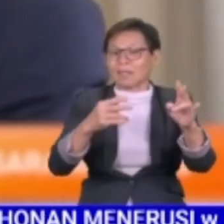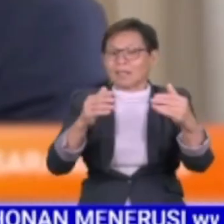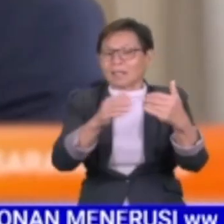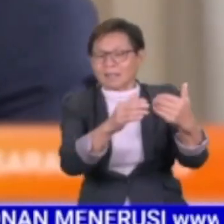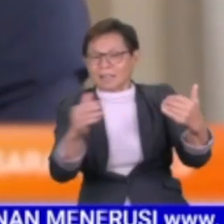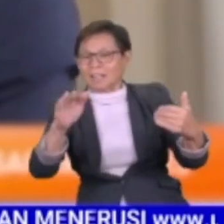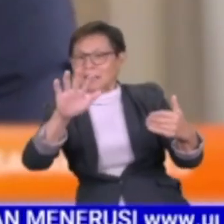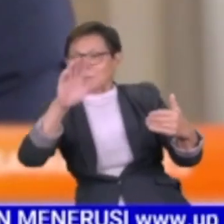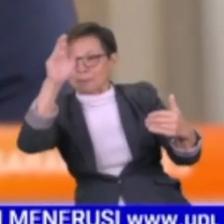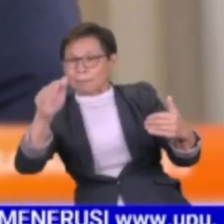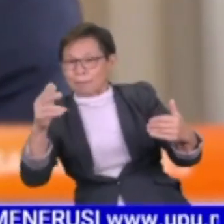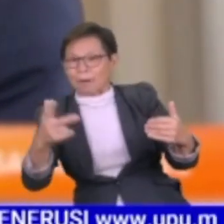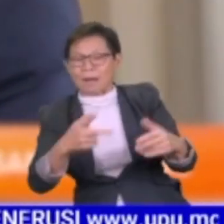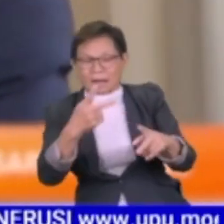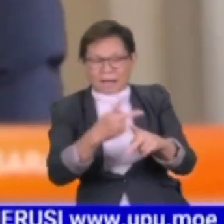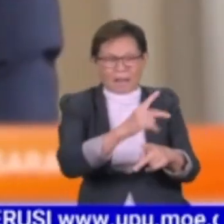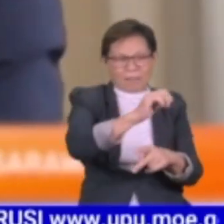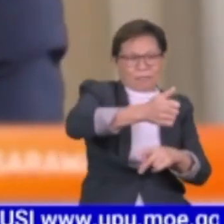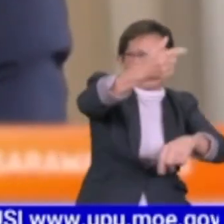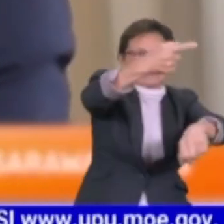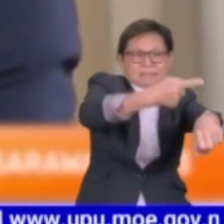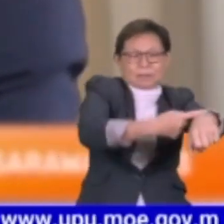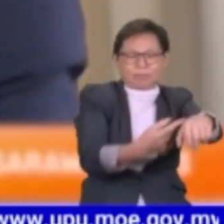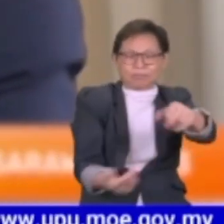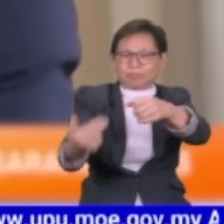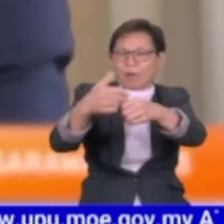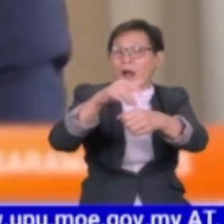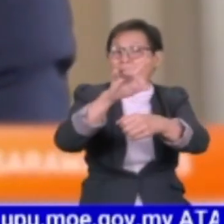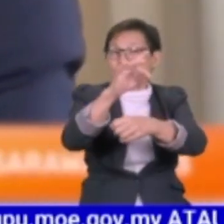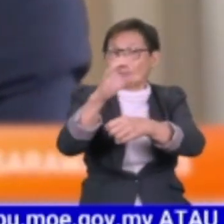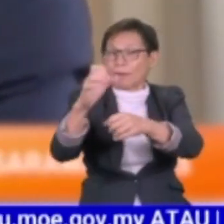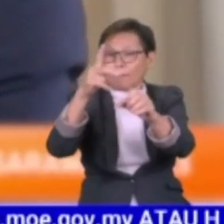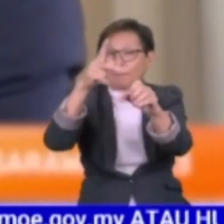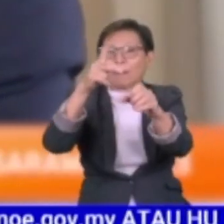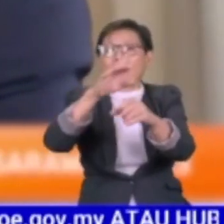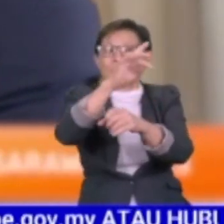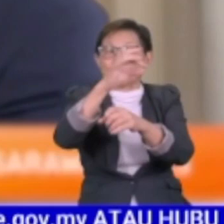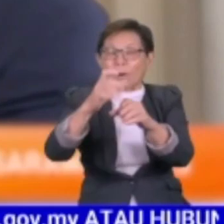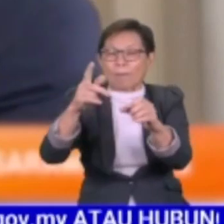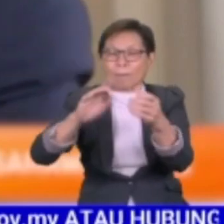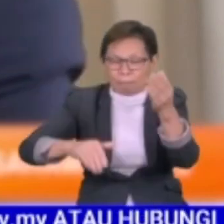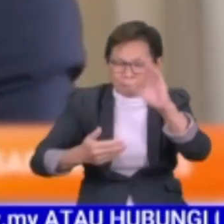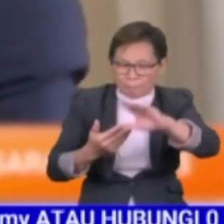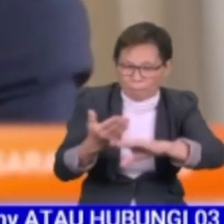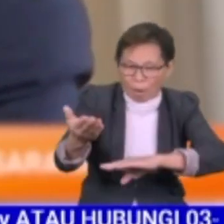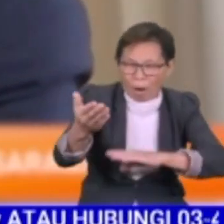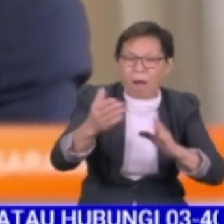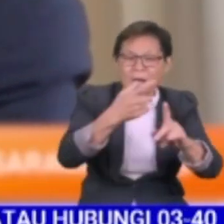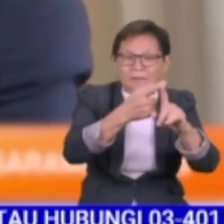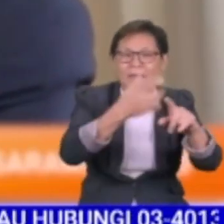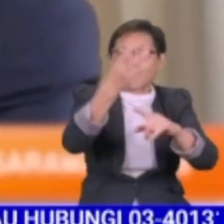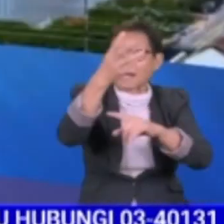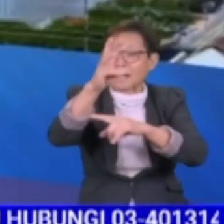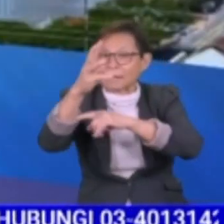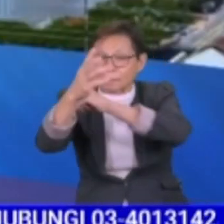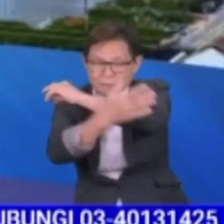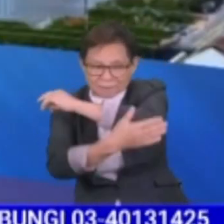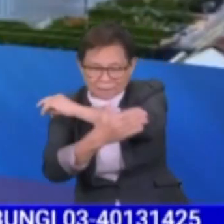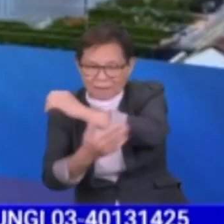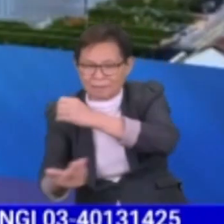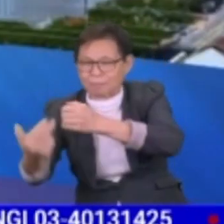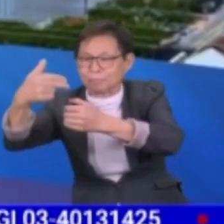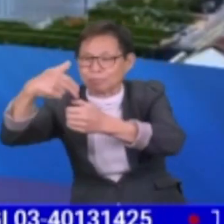ini hingga 5 itu bakal disertai 800 pesilat daripada 19 sebuah negara